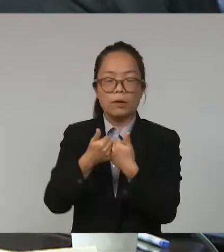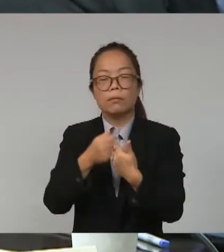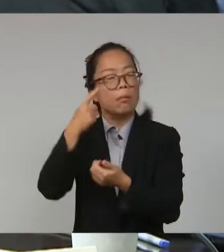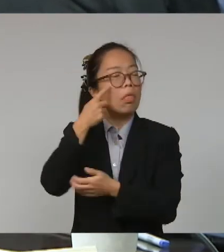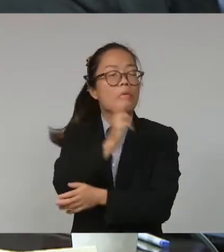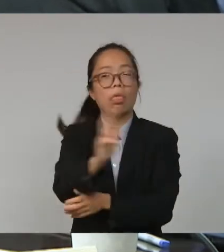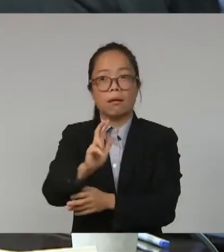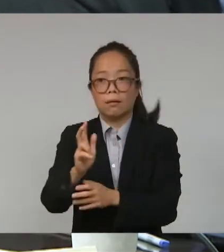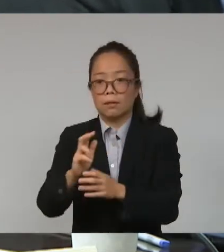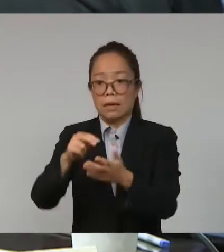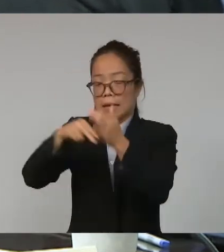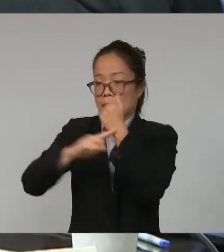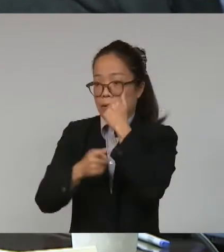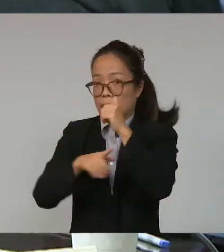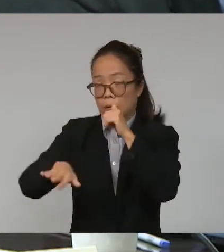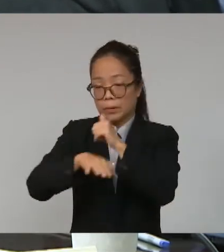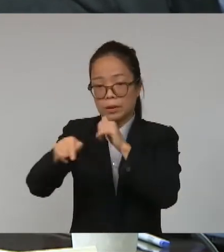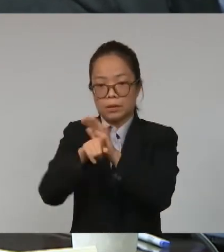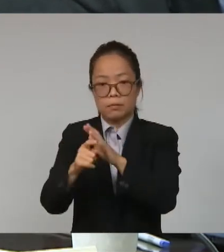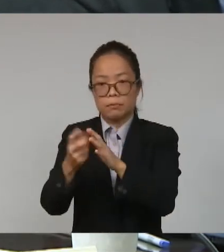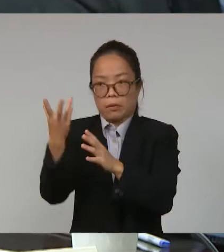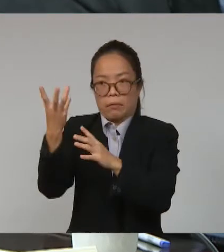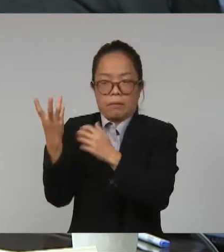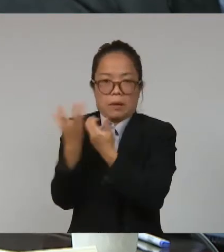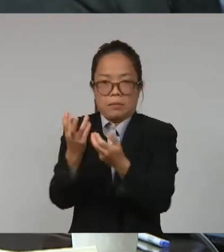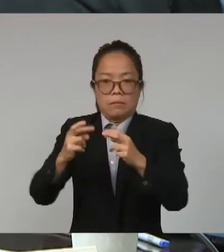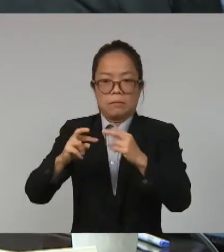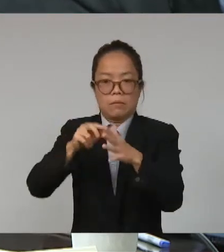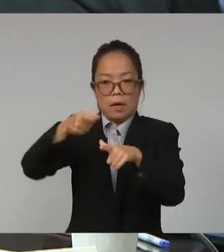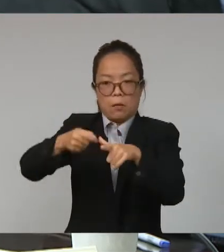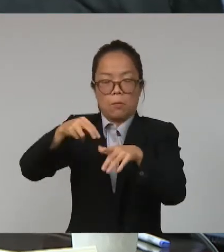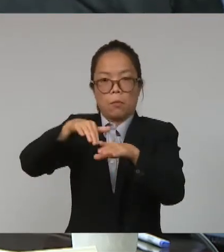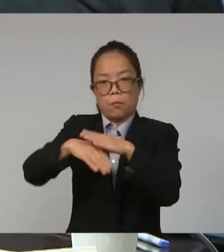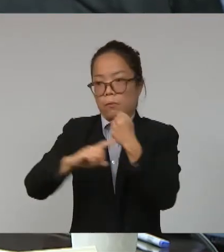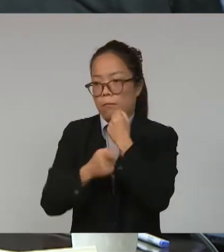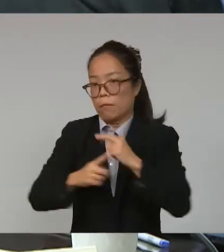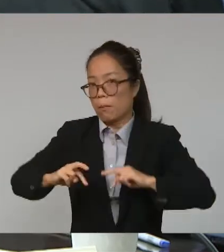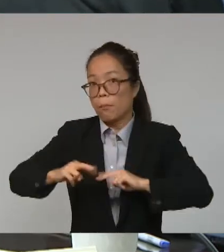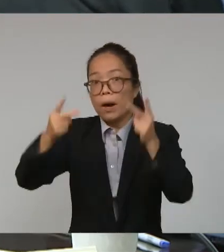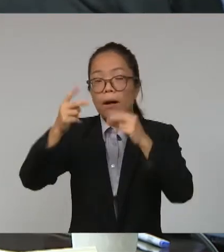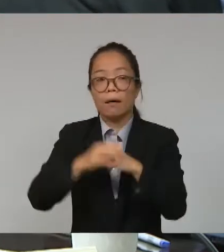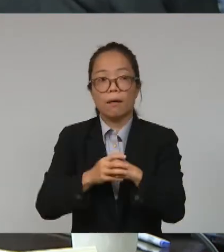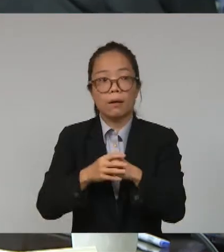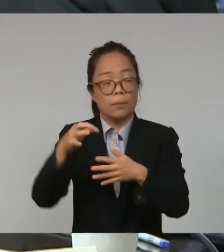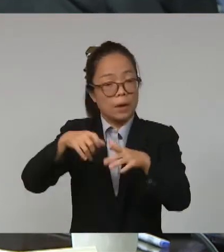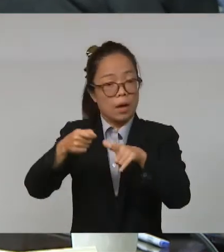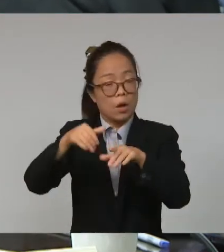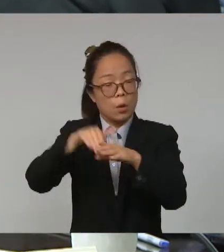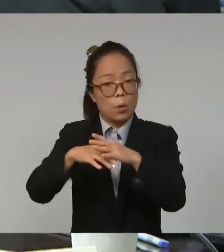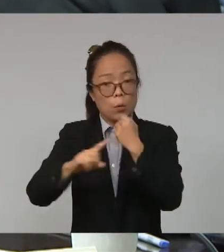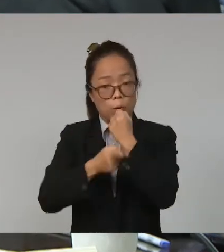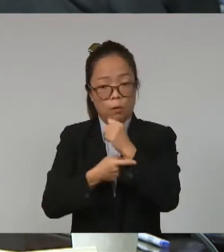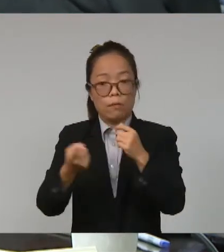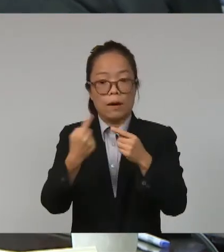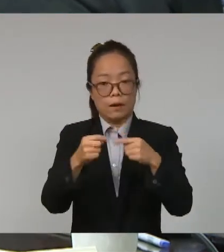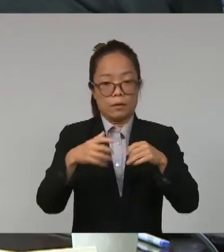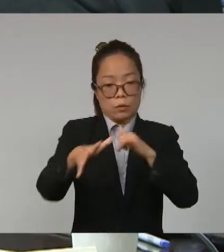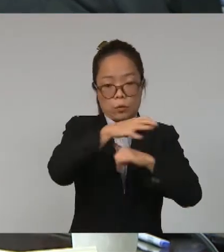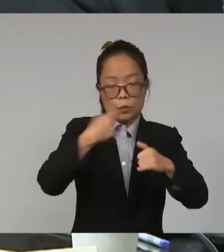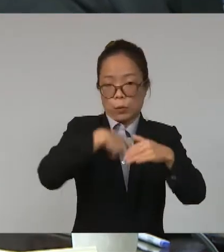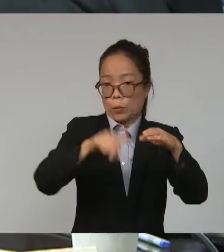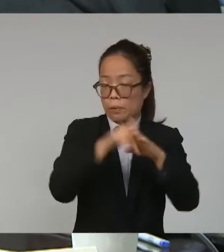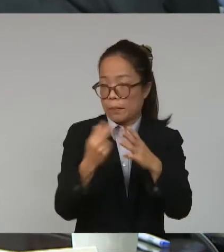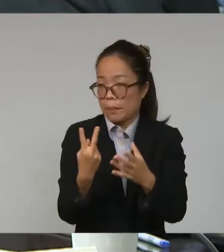国会多数强行修正公投法，将公投应该合并大选举